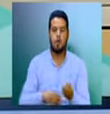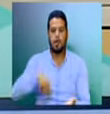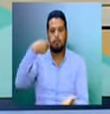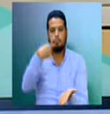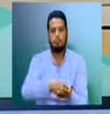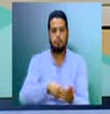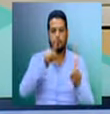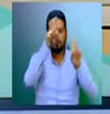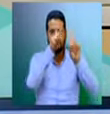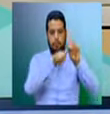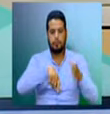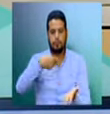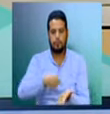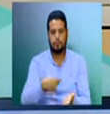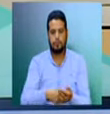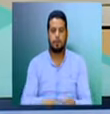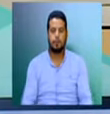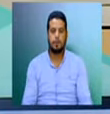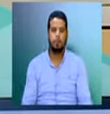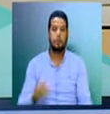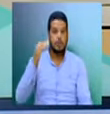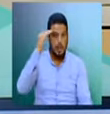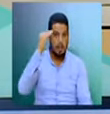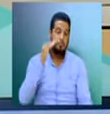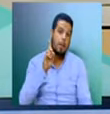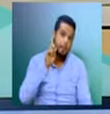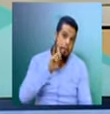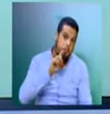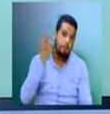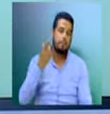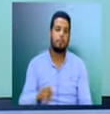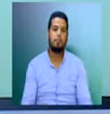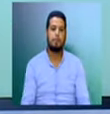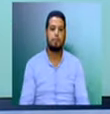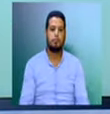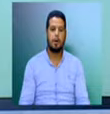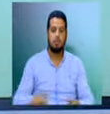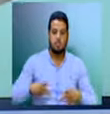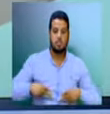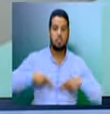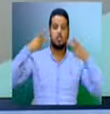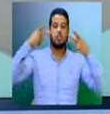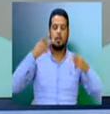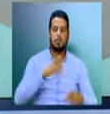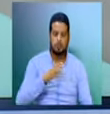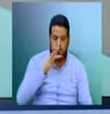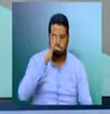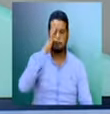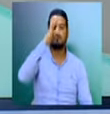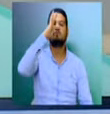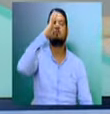من خلالها تستطيع المرأة أن تضمن حياة كريمة لها ولأسرتها التي